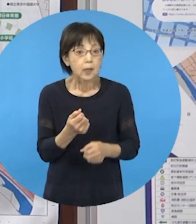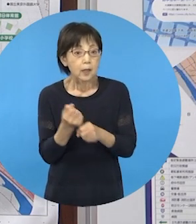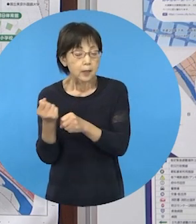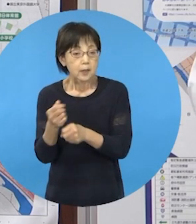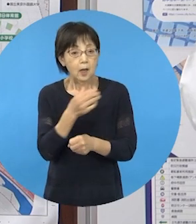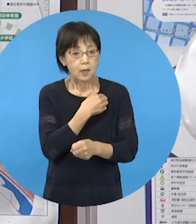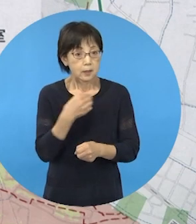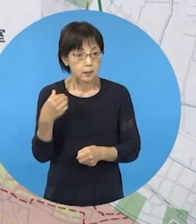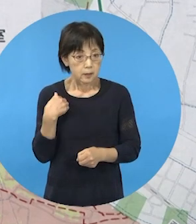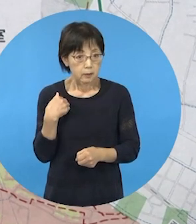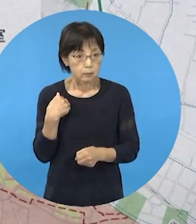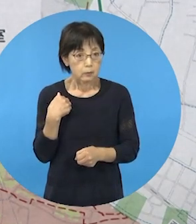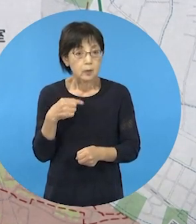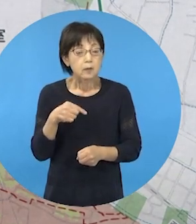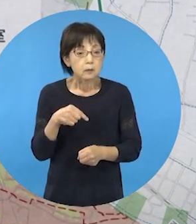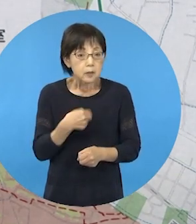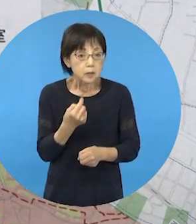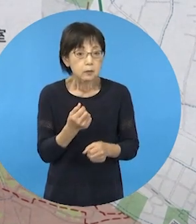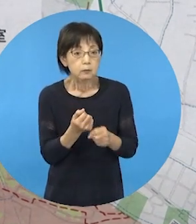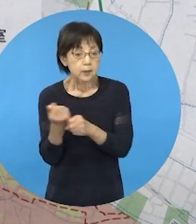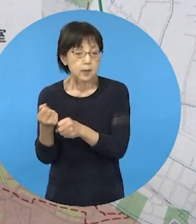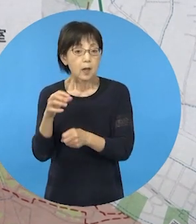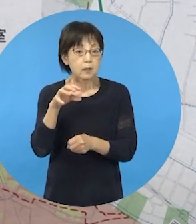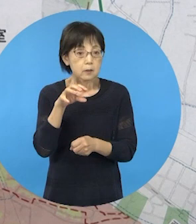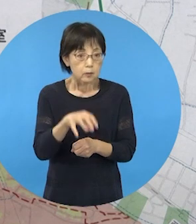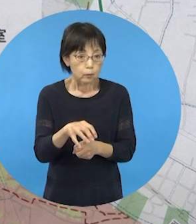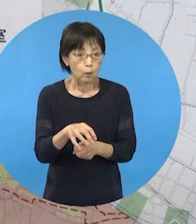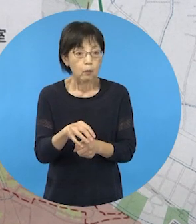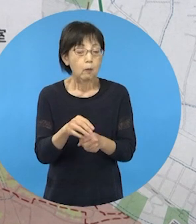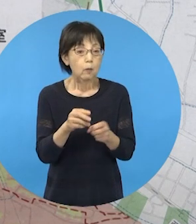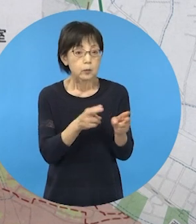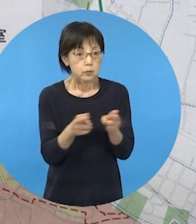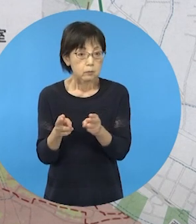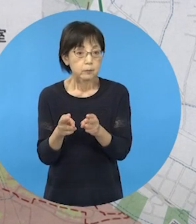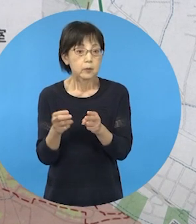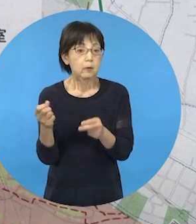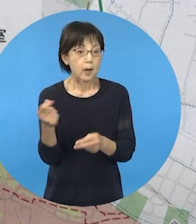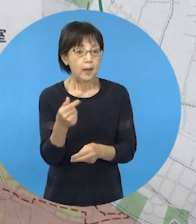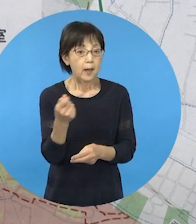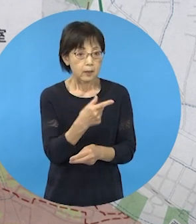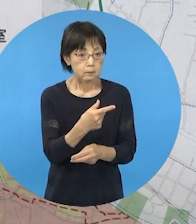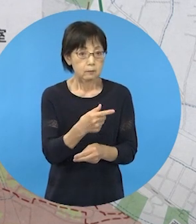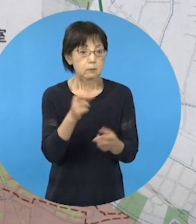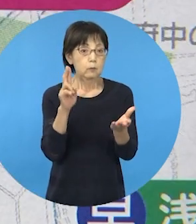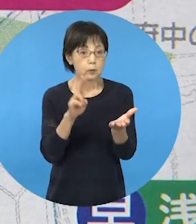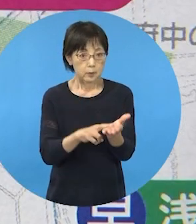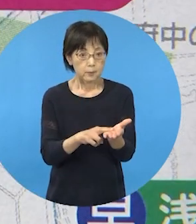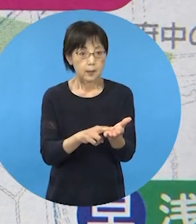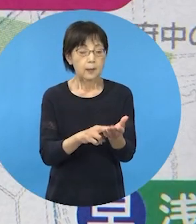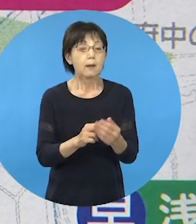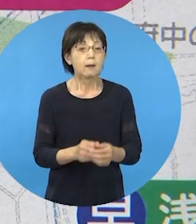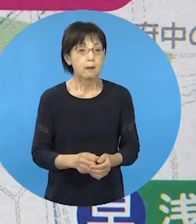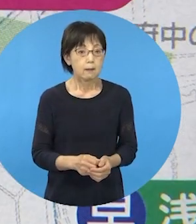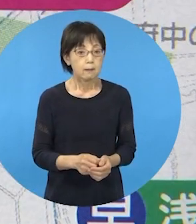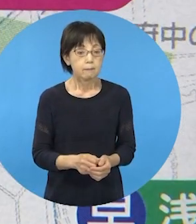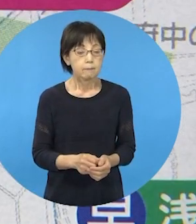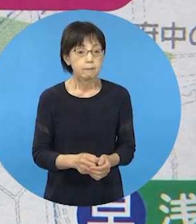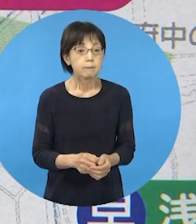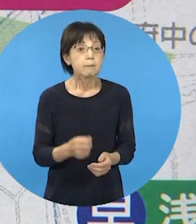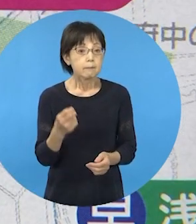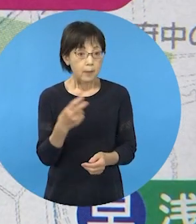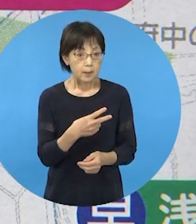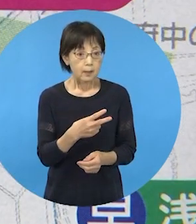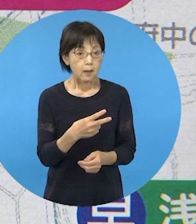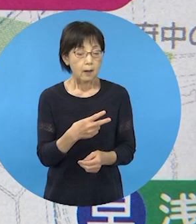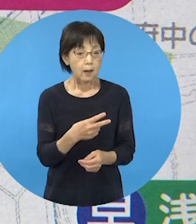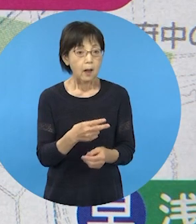が行えるよう自主避難所を開設するタイミングを早めることとしました。また合わせ